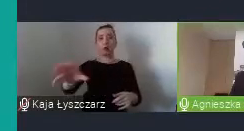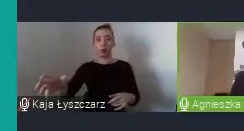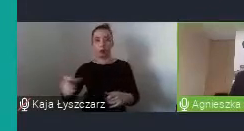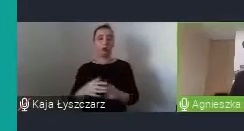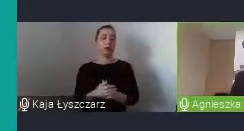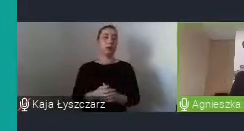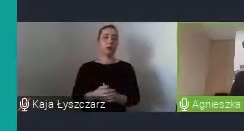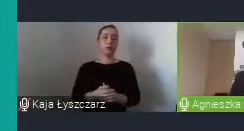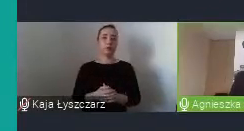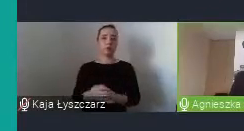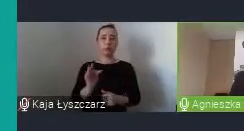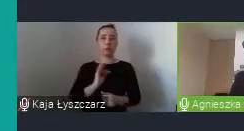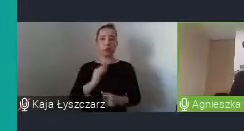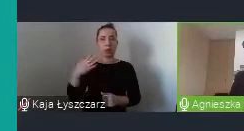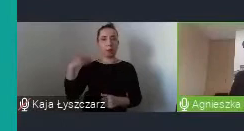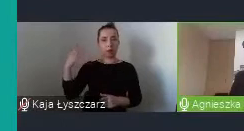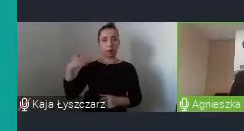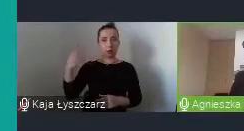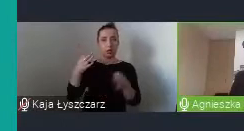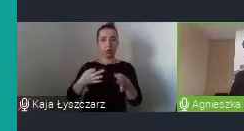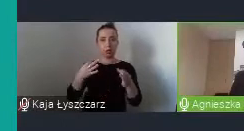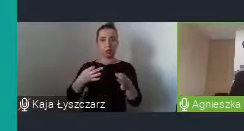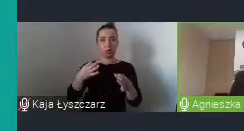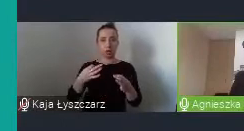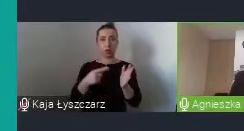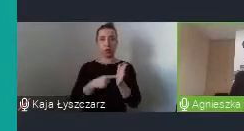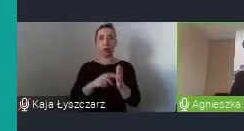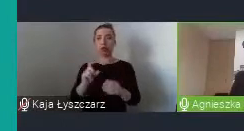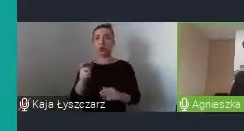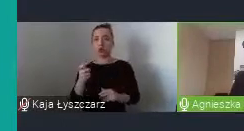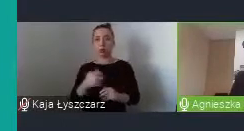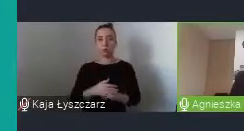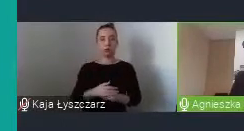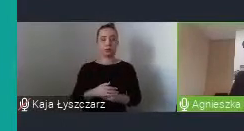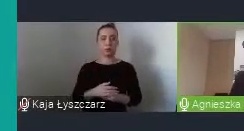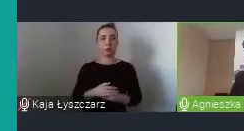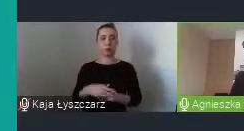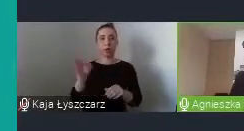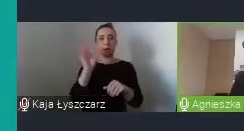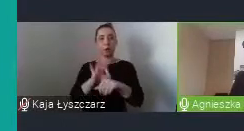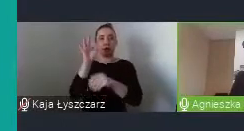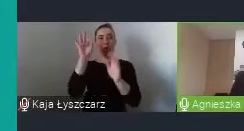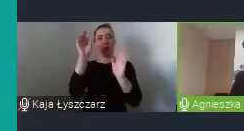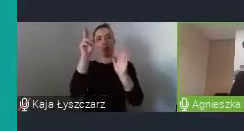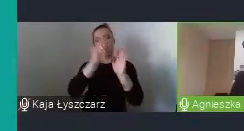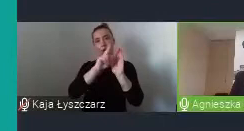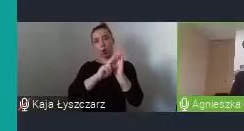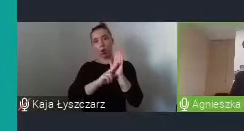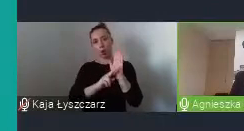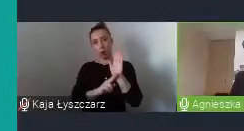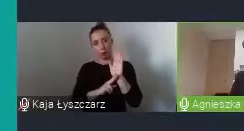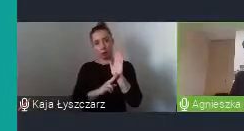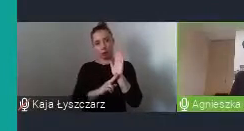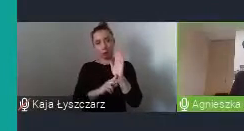inicjatywy. Moja prezentacja dzisiaj dla Państwa będzie dotyczyła programu właśnie tego Urban Innovative